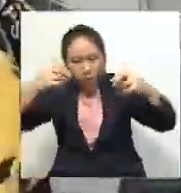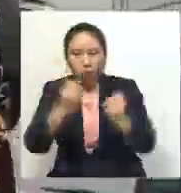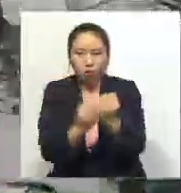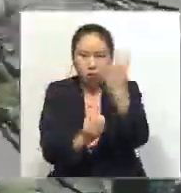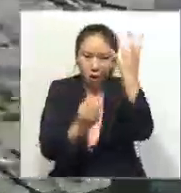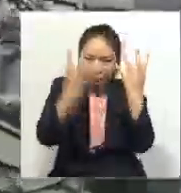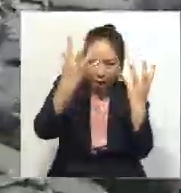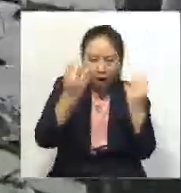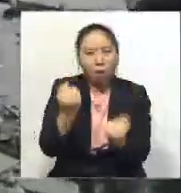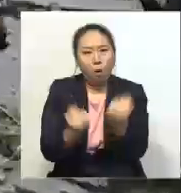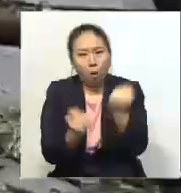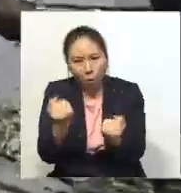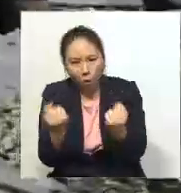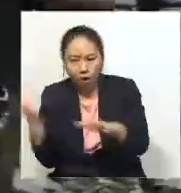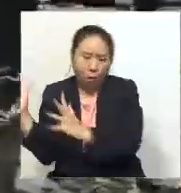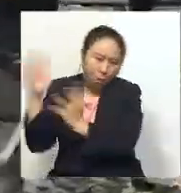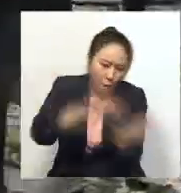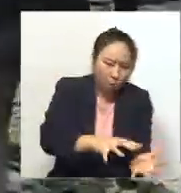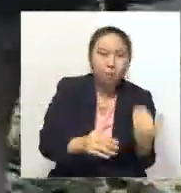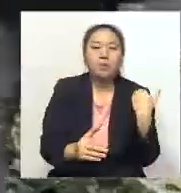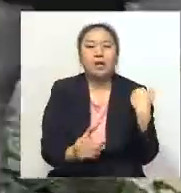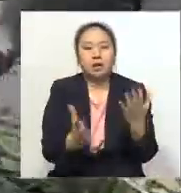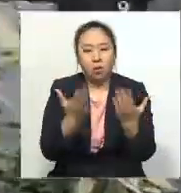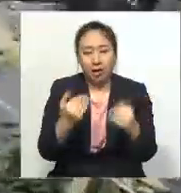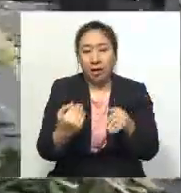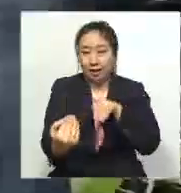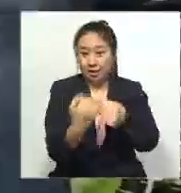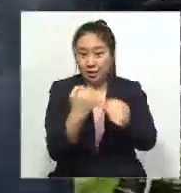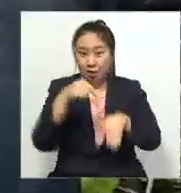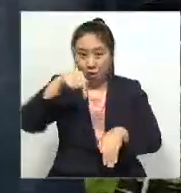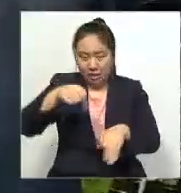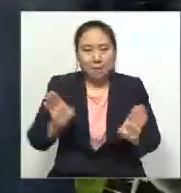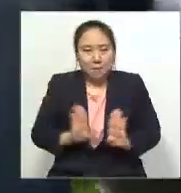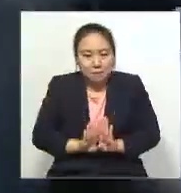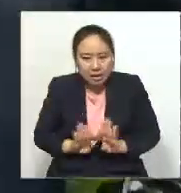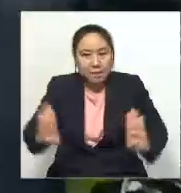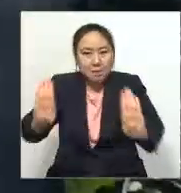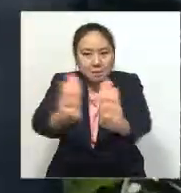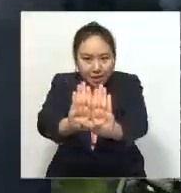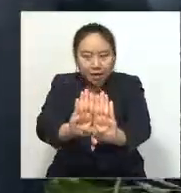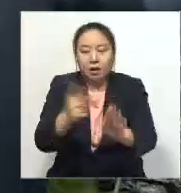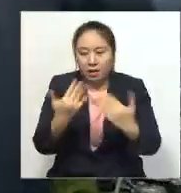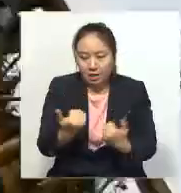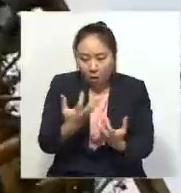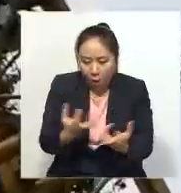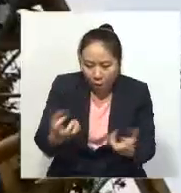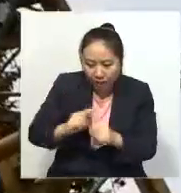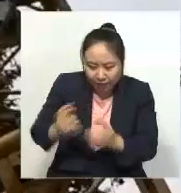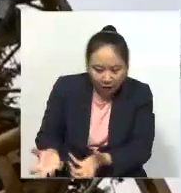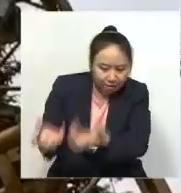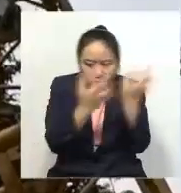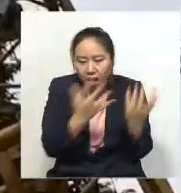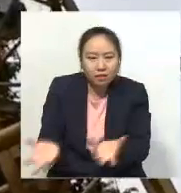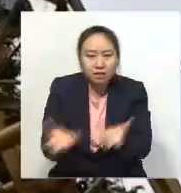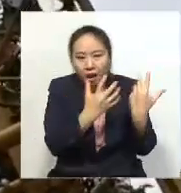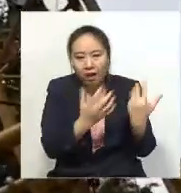โดยจนถึงตอนนี้เจ้าหน้าที่ยังคงปิดการจราจรภายในซอยดังกล่าวเพื่อทำการเคลียร์พื้นที่แล้วก็ย้ายสิ่งที่ชำรุดออกนะคะ